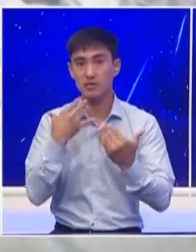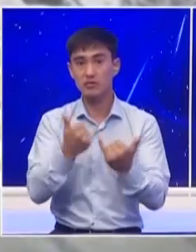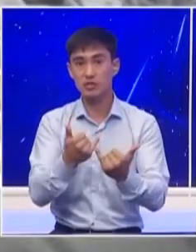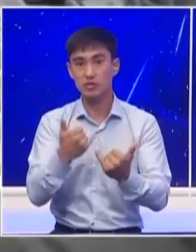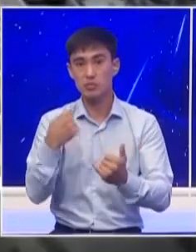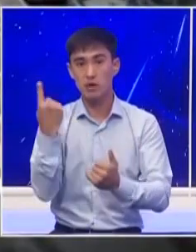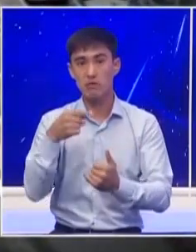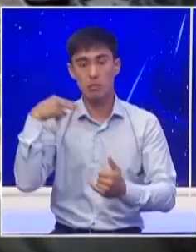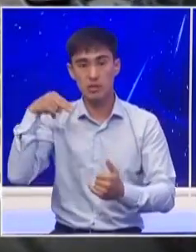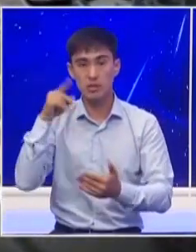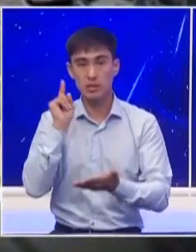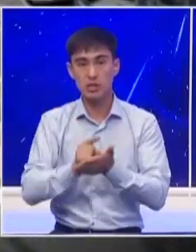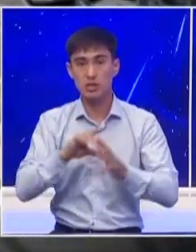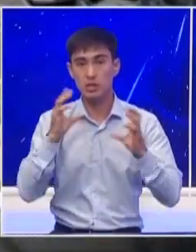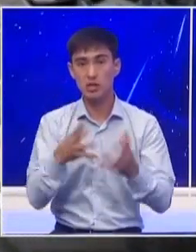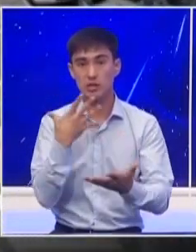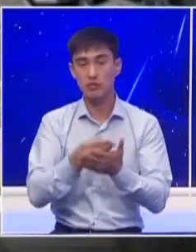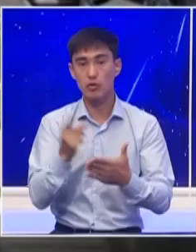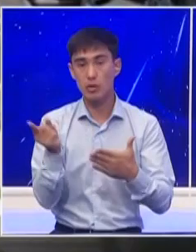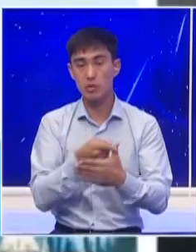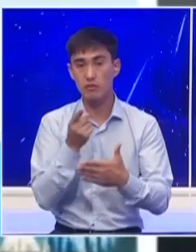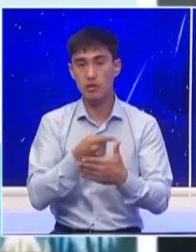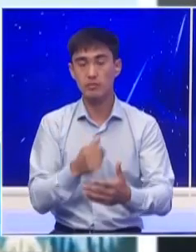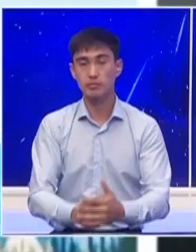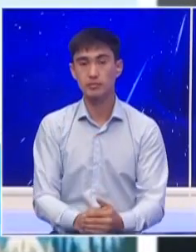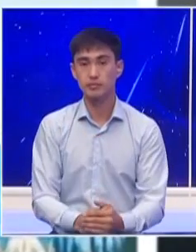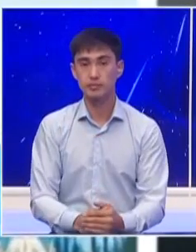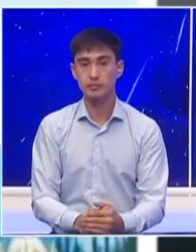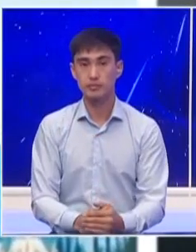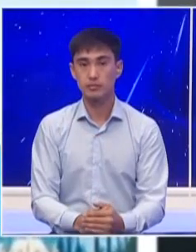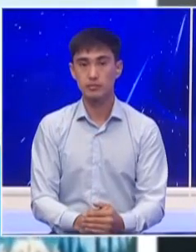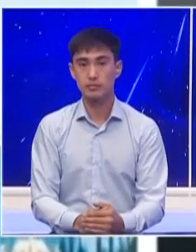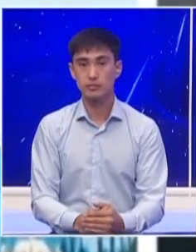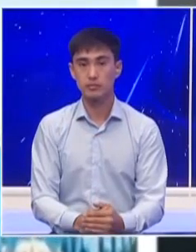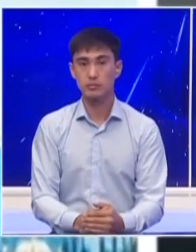в честь первого президента, должны сохранить свои наименования.